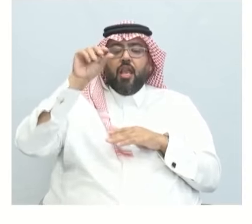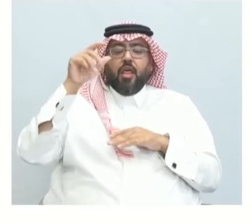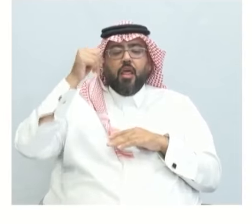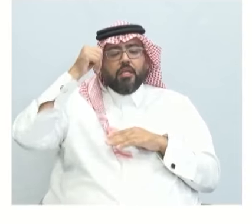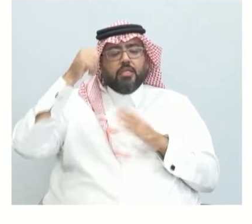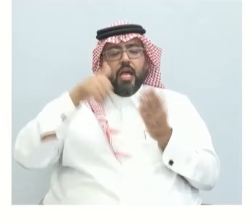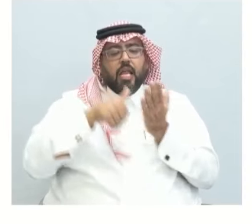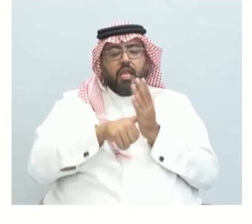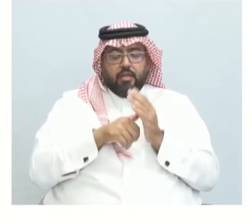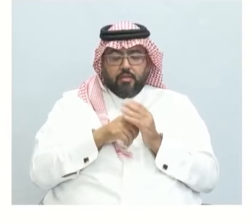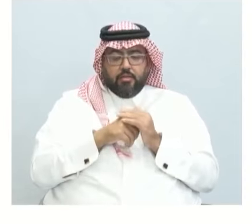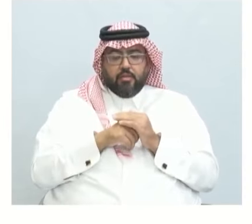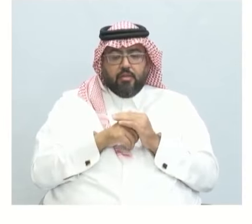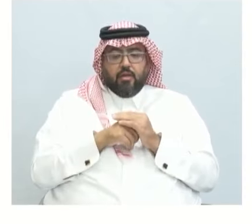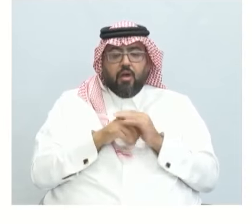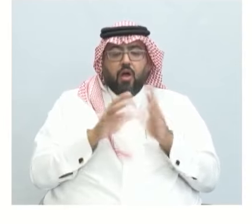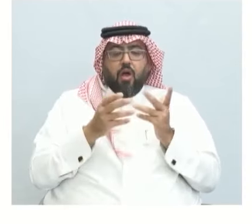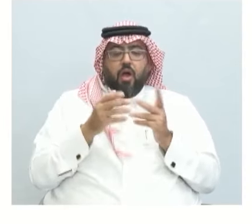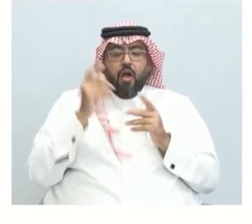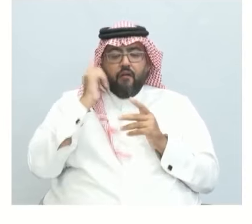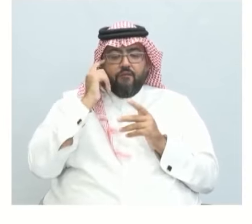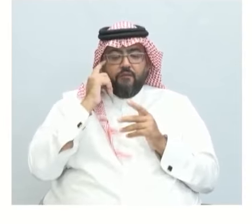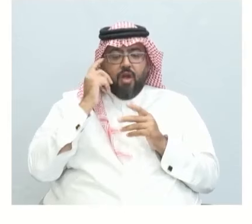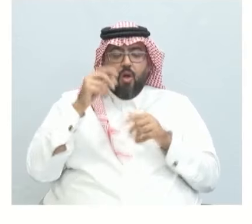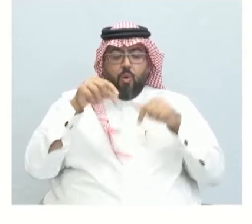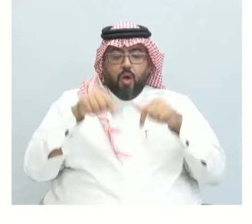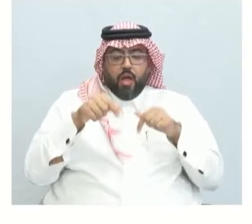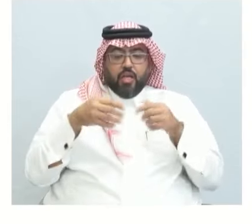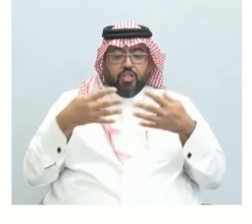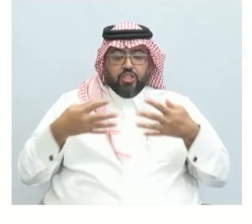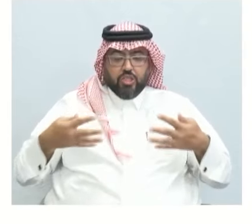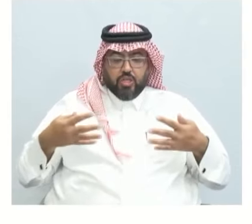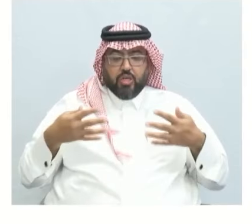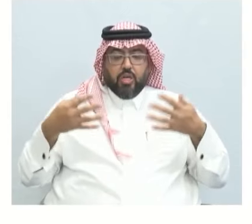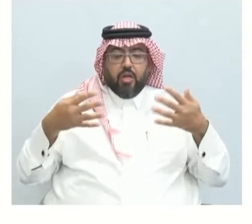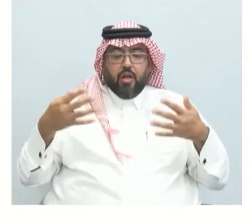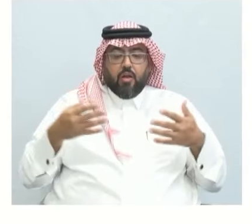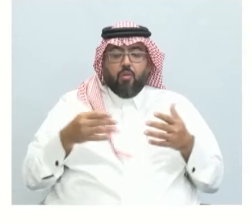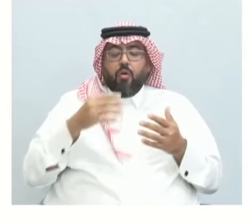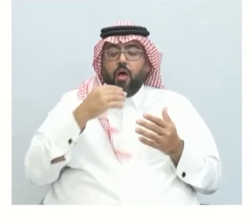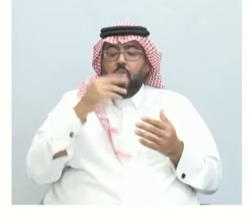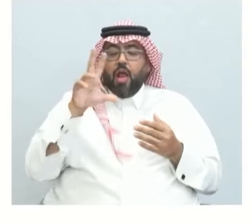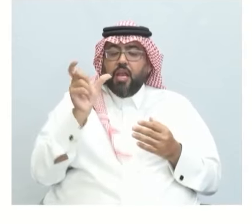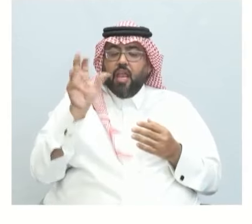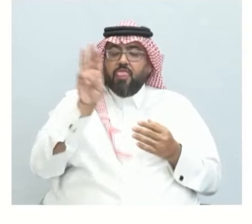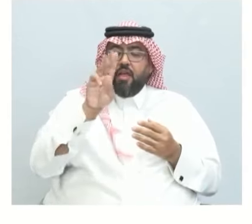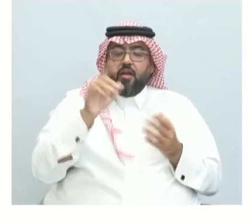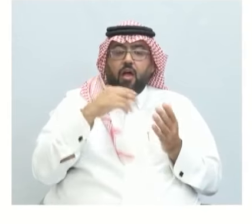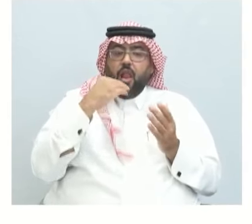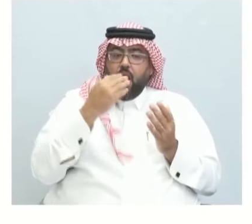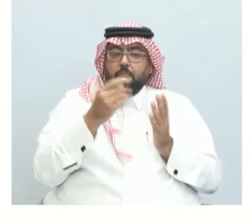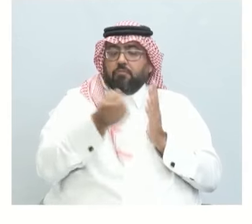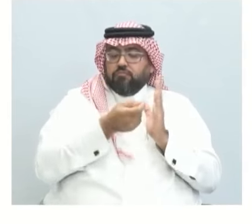به ايضا يتعرف واقع الشعر والنثر في العصر الجاهلي ايضا يستنتج خصائص شعر العصر